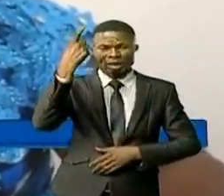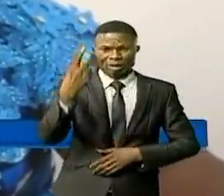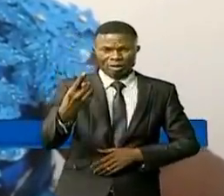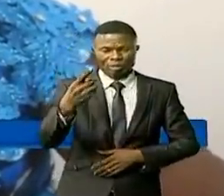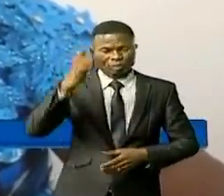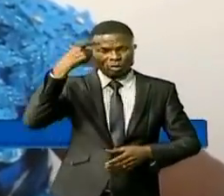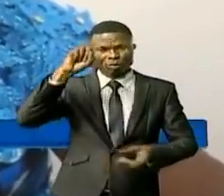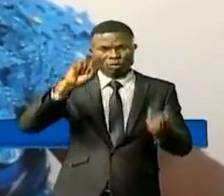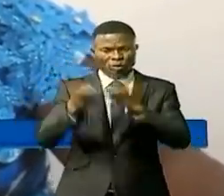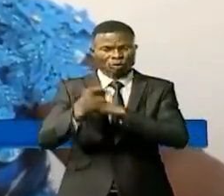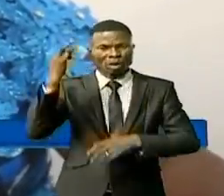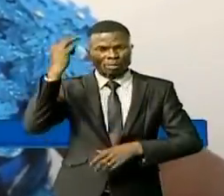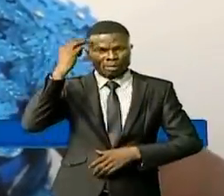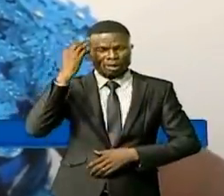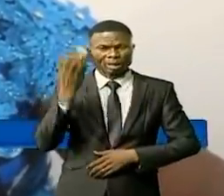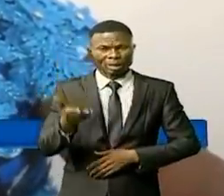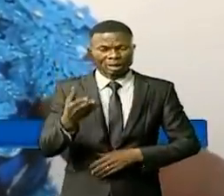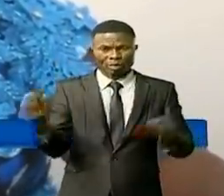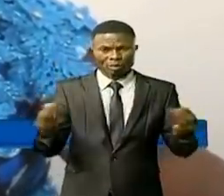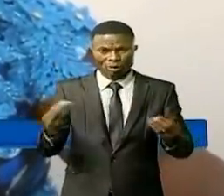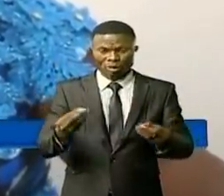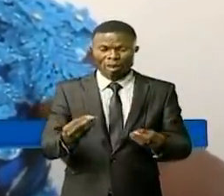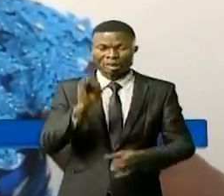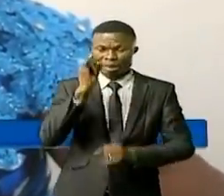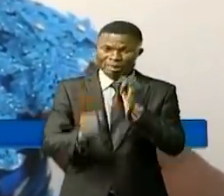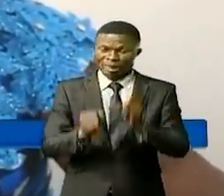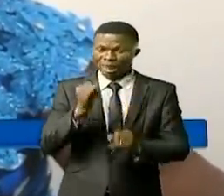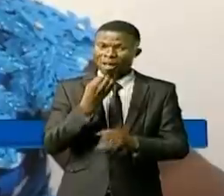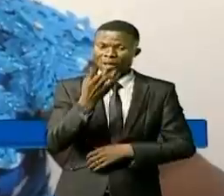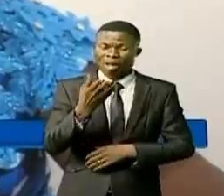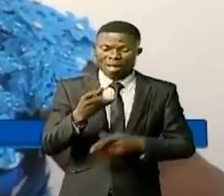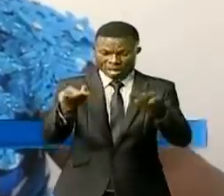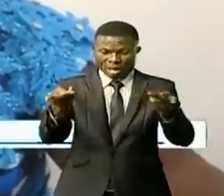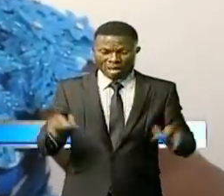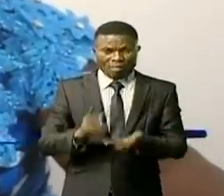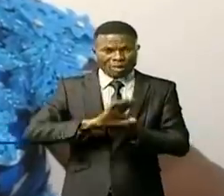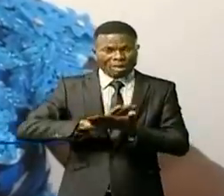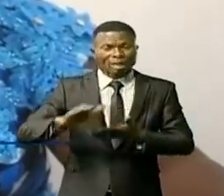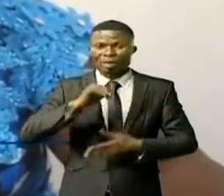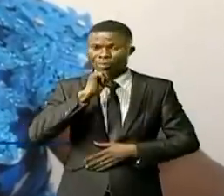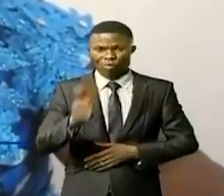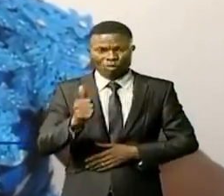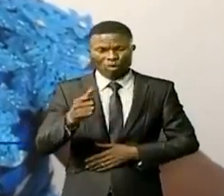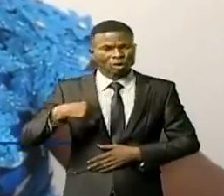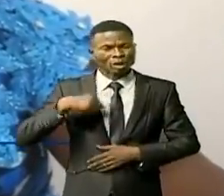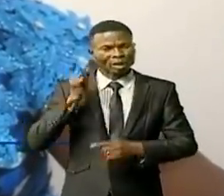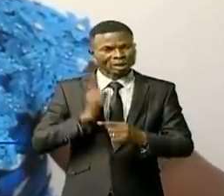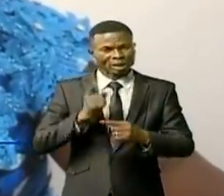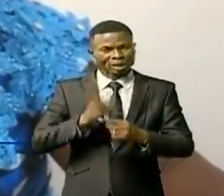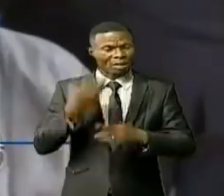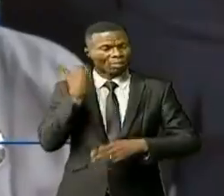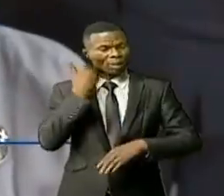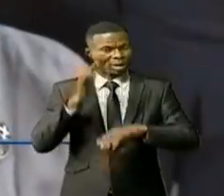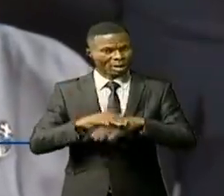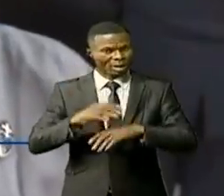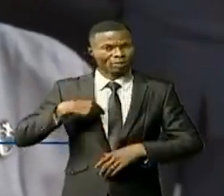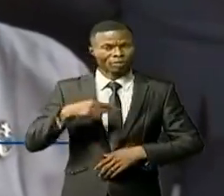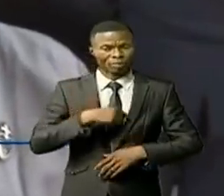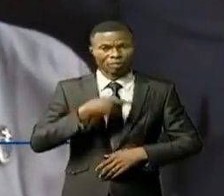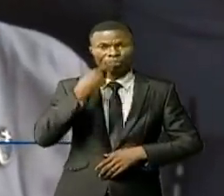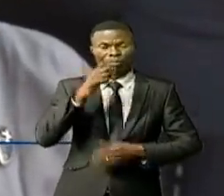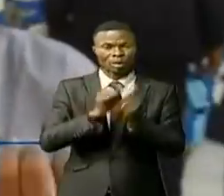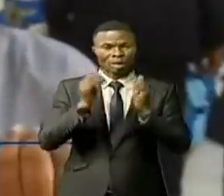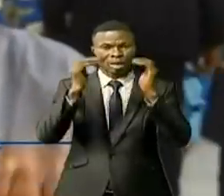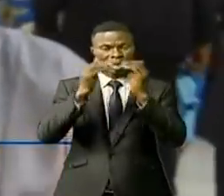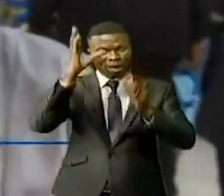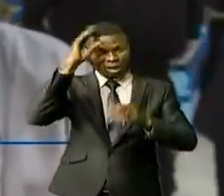le changement de mentalité. Puisque si nous n'avons pas un environnement viable, nous aurons beaucoup de malades. Quand nous parlons de l'égalité